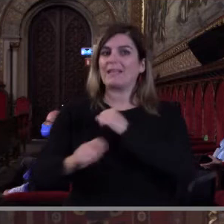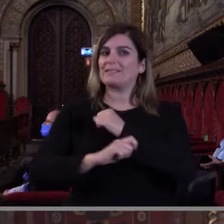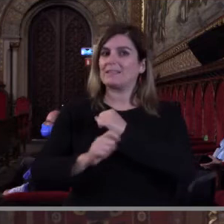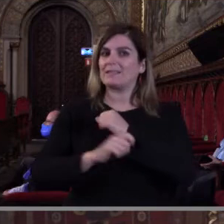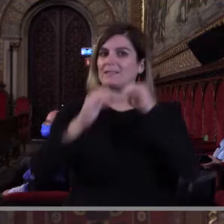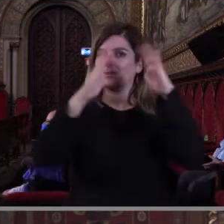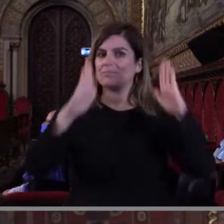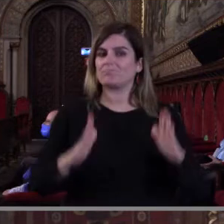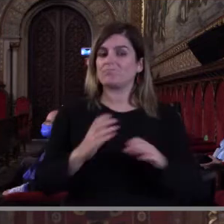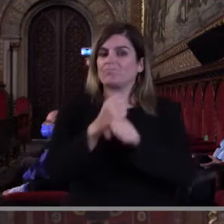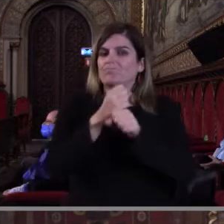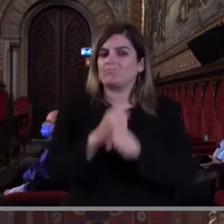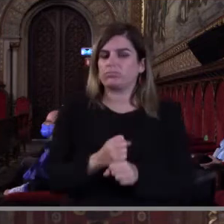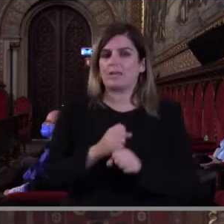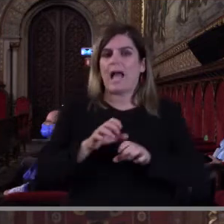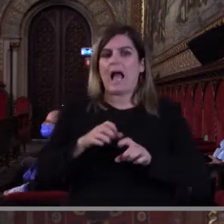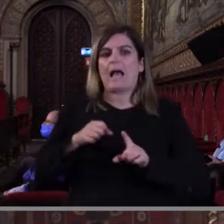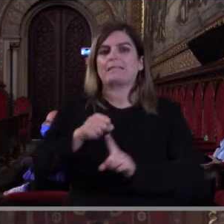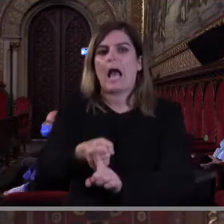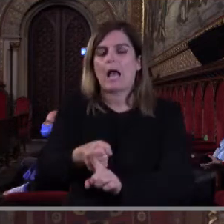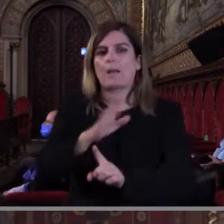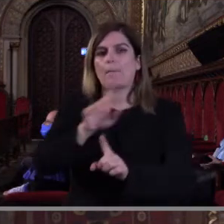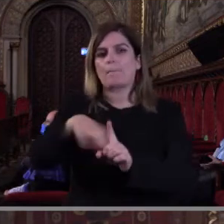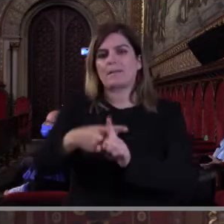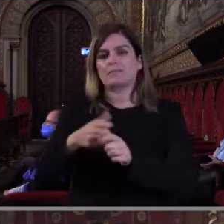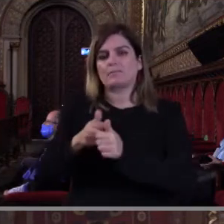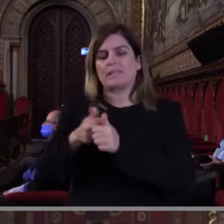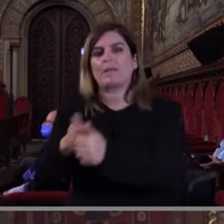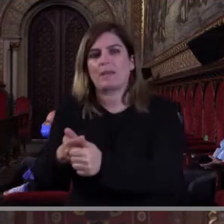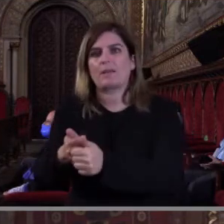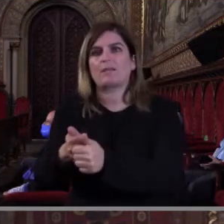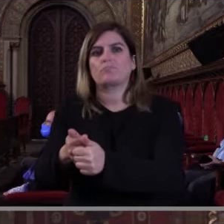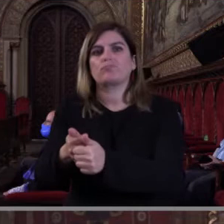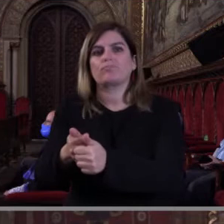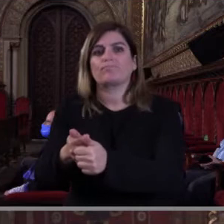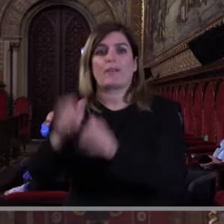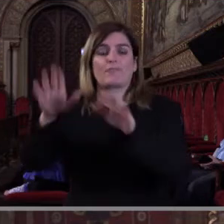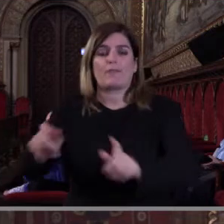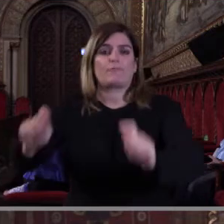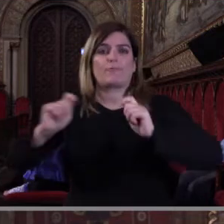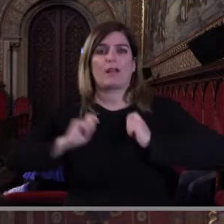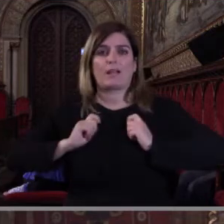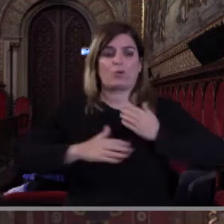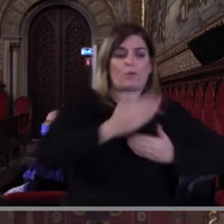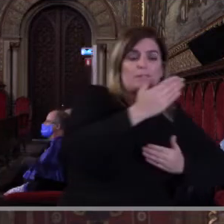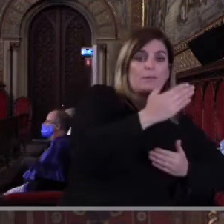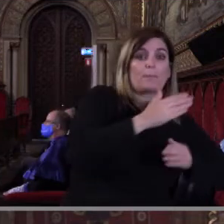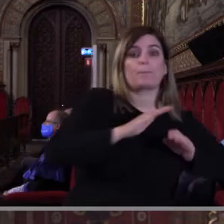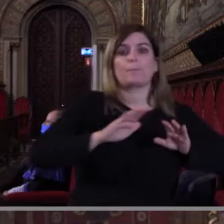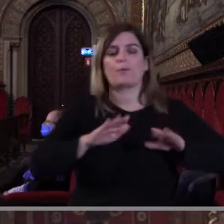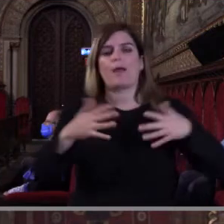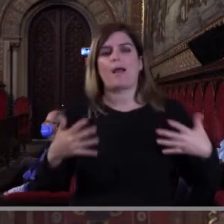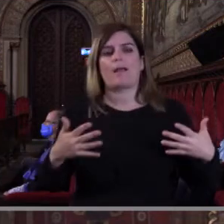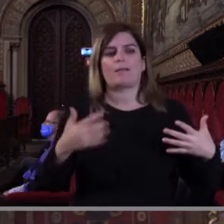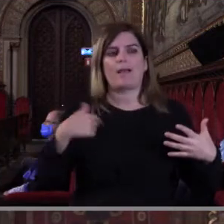contenció, l'atac, el testing, tracing and tracking, va fracassar a l'inici de la pandèmia. Hem